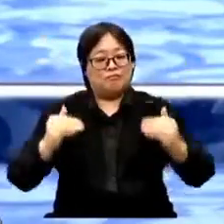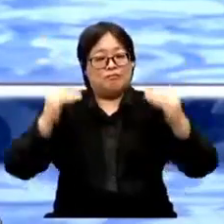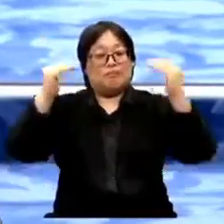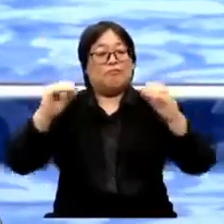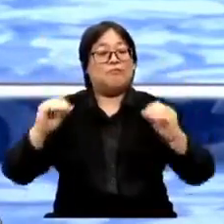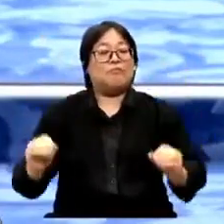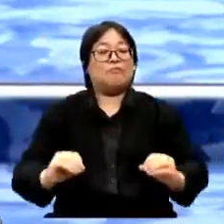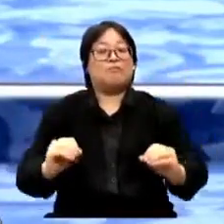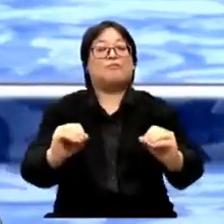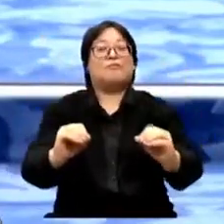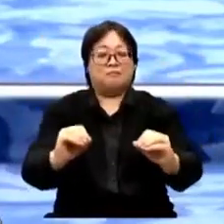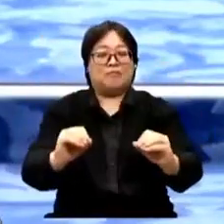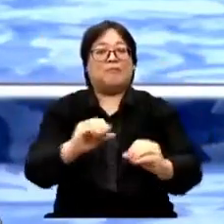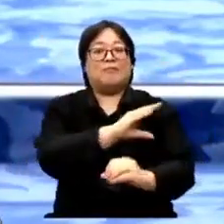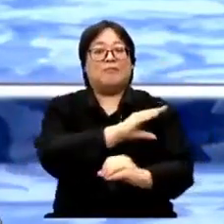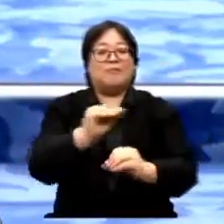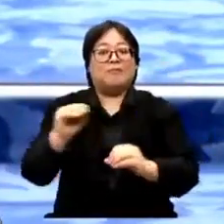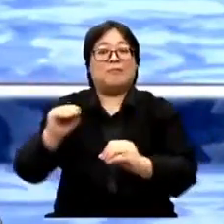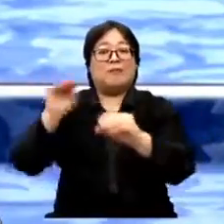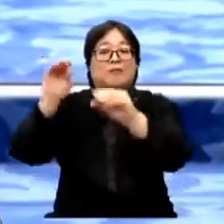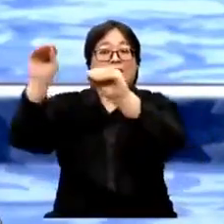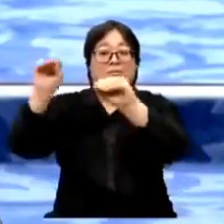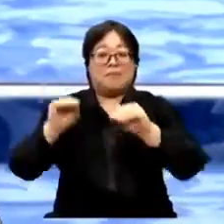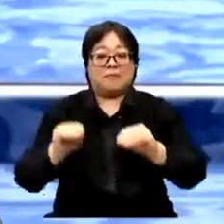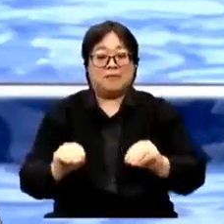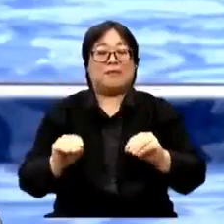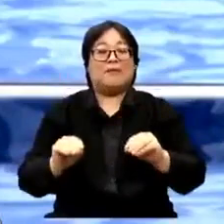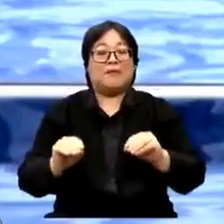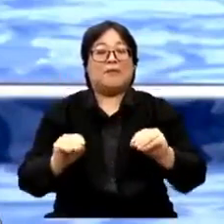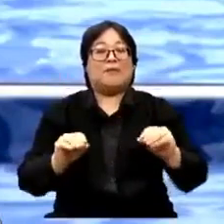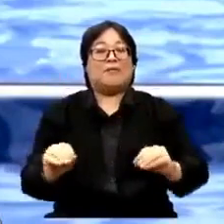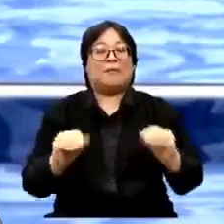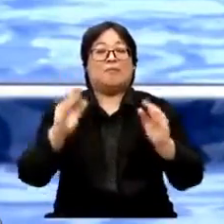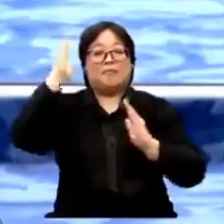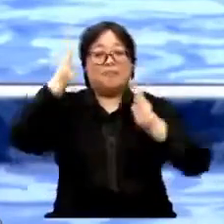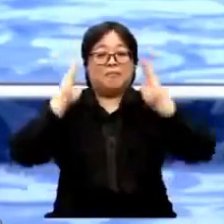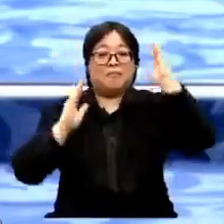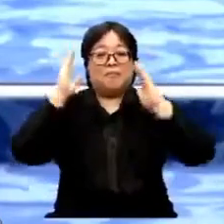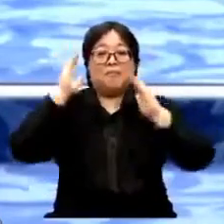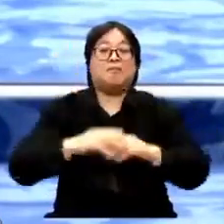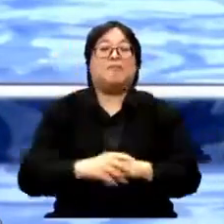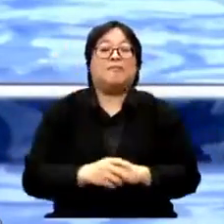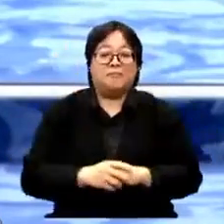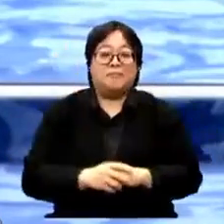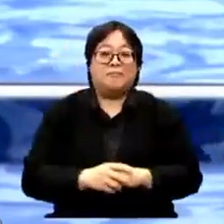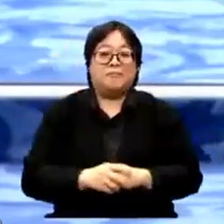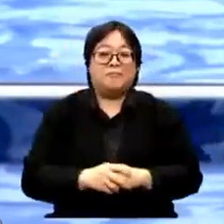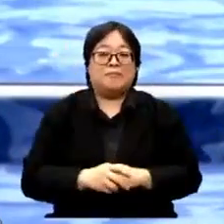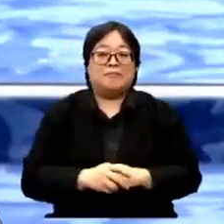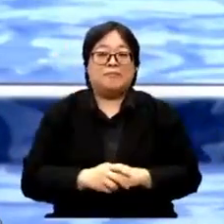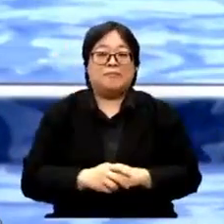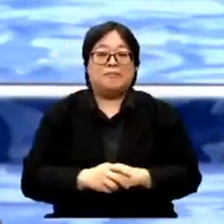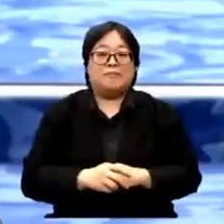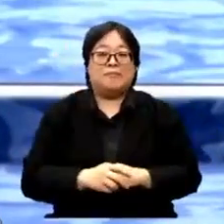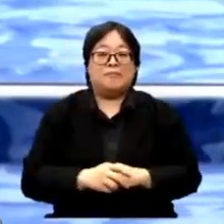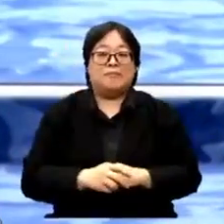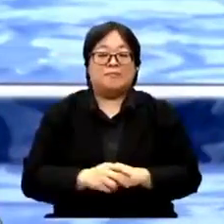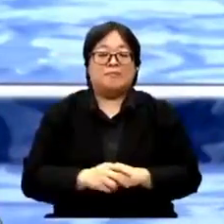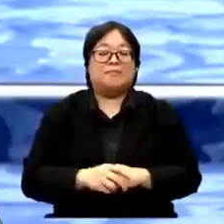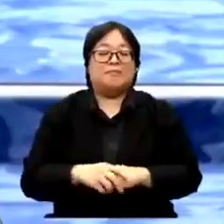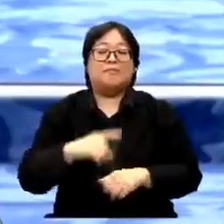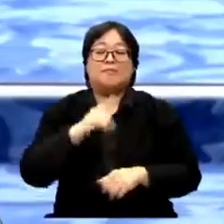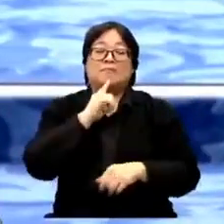operasi dan memindahkan operasi ke Malaysia e tentang qulil Haq walaua muran